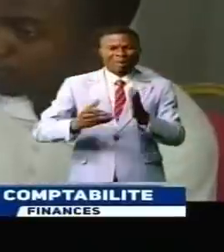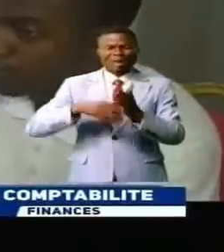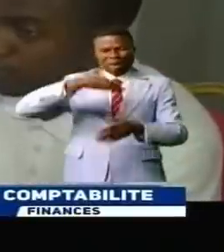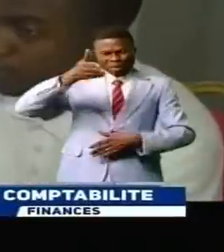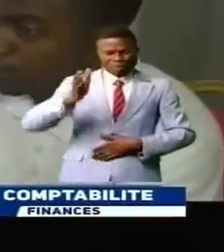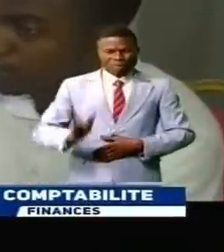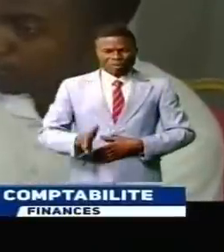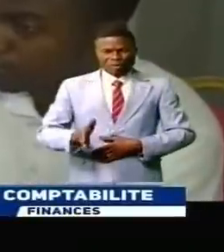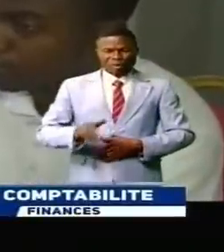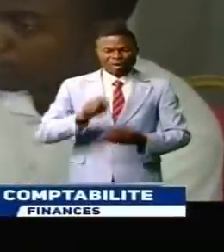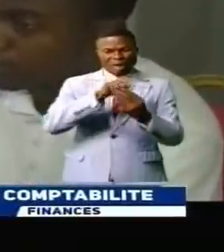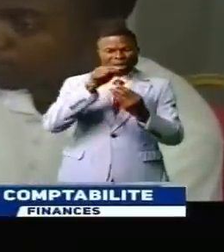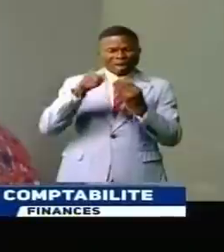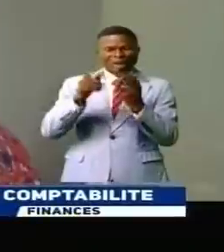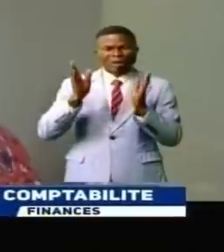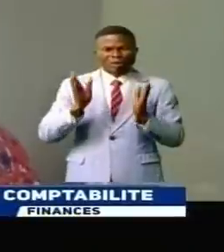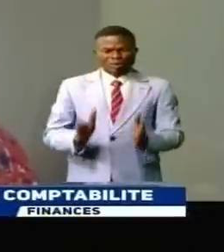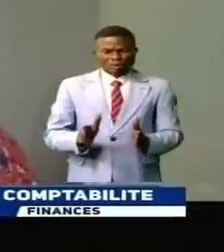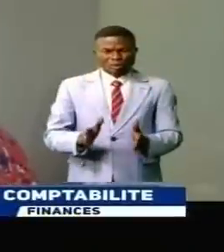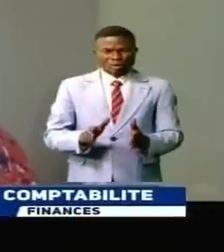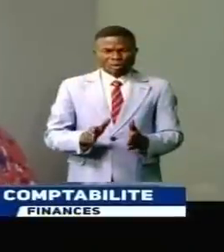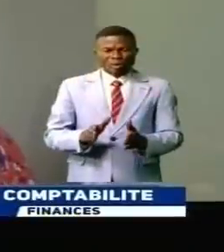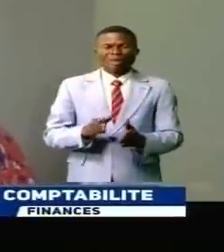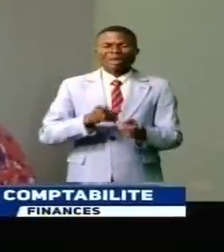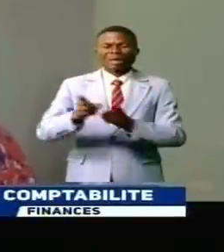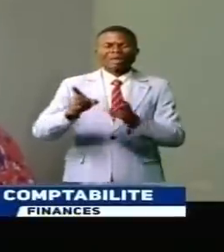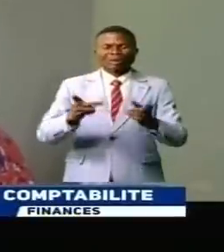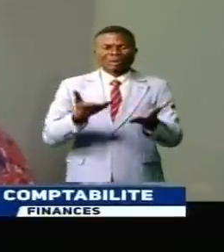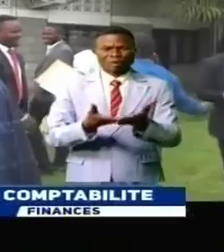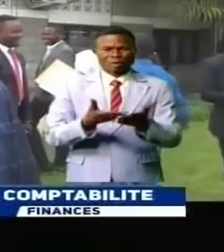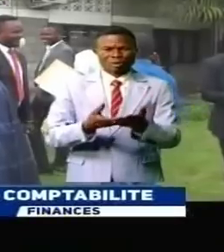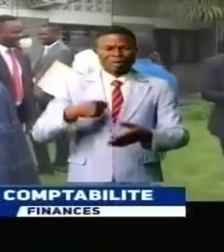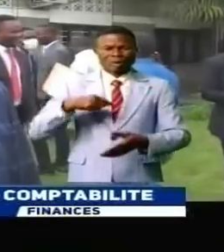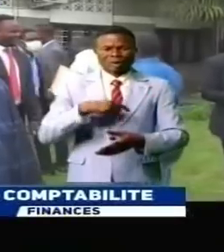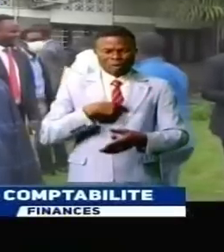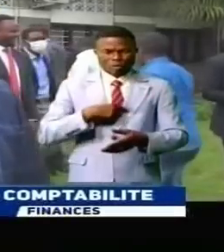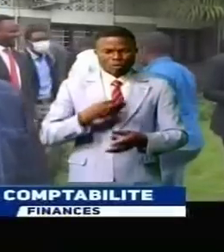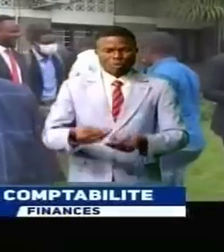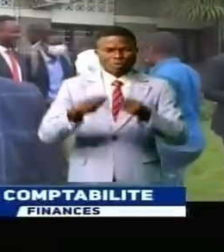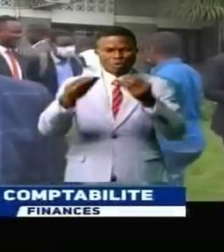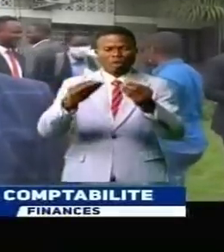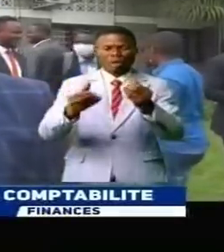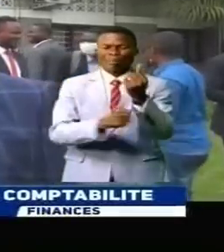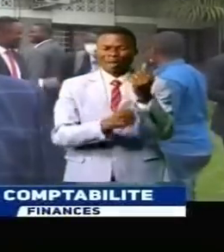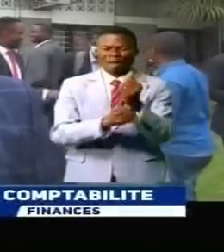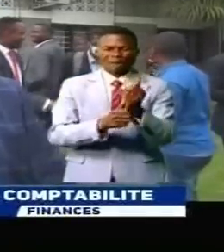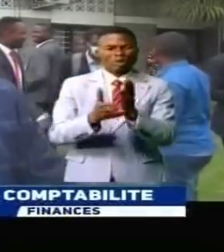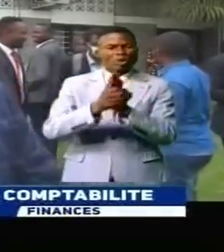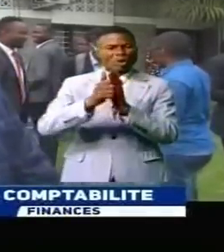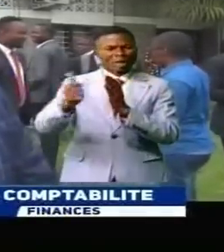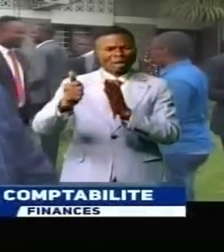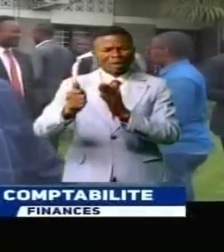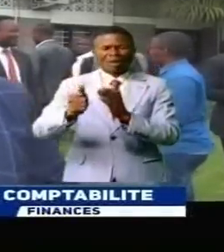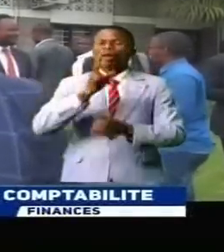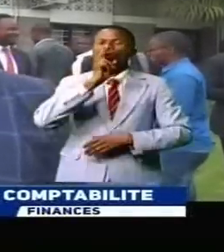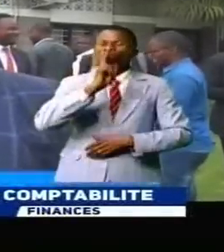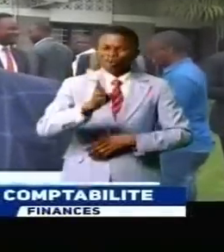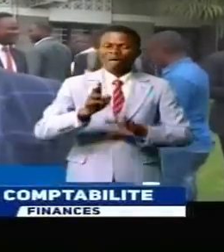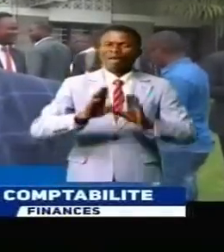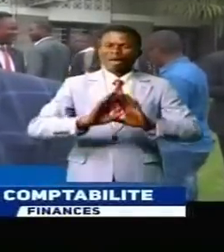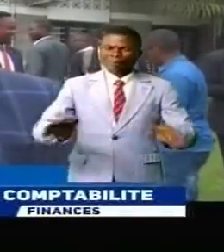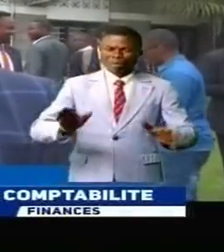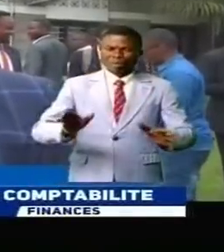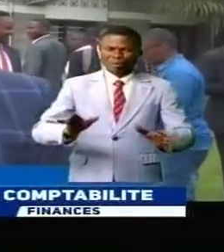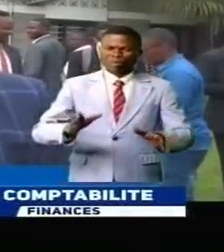spécialisée en comptabilité et branches connexes. Là, nous avons mis sur le marché des produits finis, de véritables produits finis capables